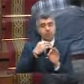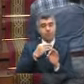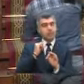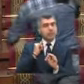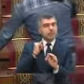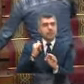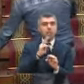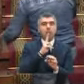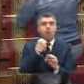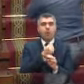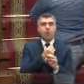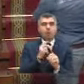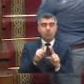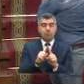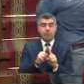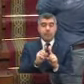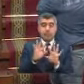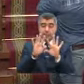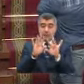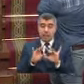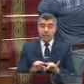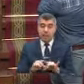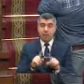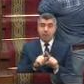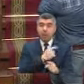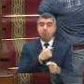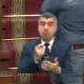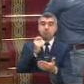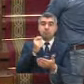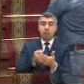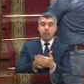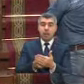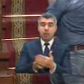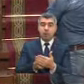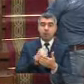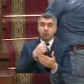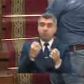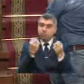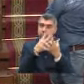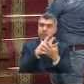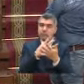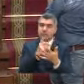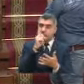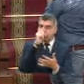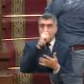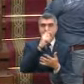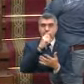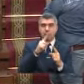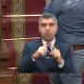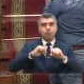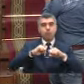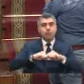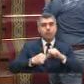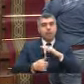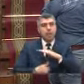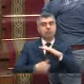في الوقت اللي التقرير ديال النيابه العامه جا في هذا الاسبوع جاب معطيات مرعبه. ورجعوا للتقارير ديال المجلس الاعلى بخصوص تدبير المال